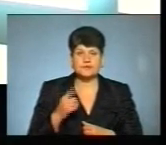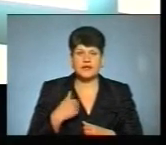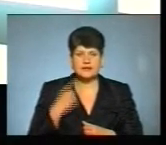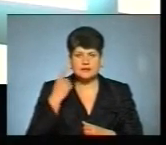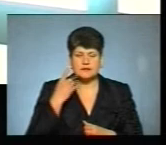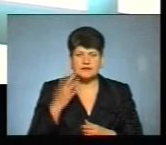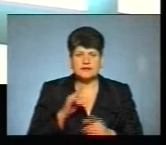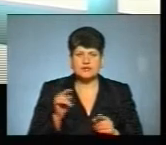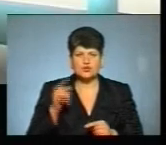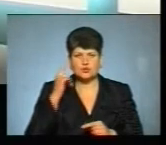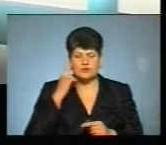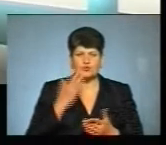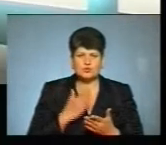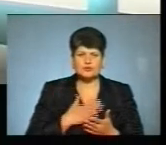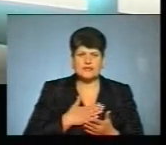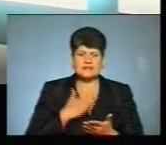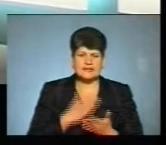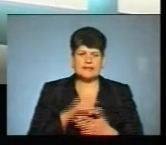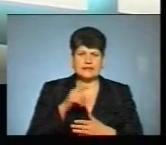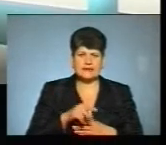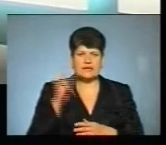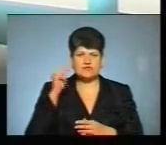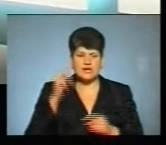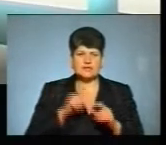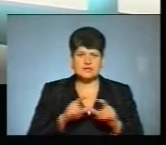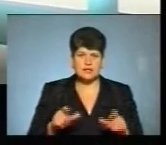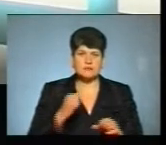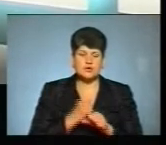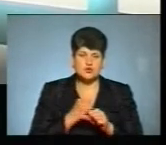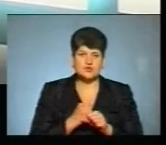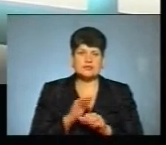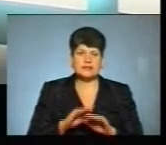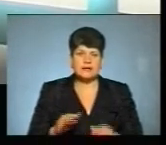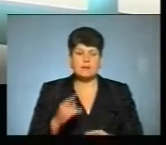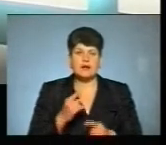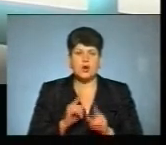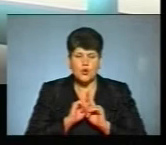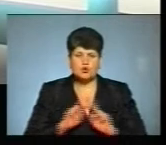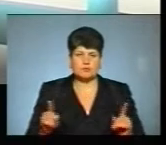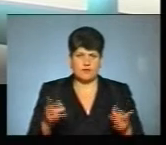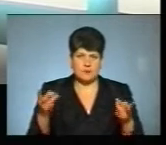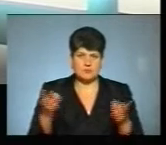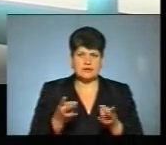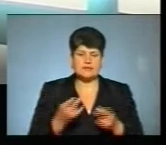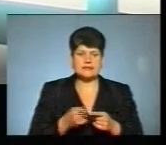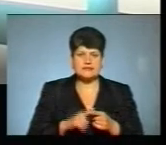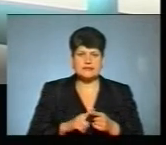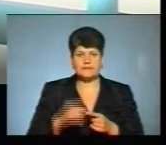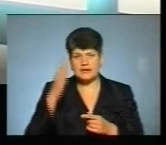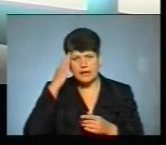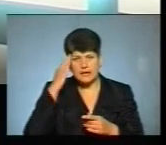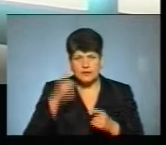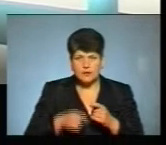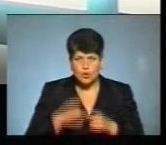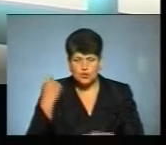в нас є такі навчальні заклади, які працюють саме з дітками з особливими освітніми потребами, це і інтелектуальними порушеннями,